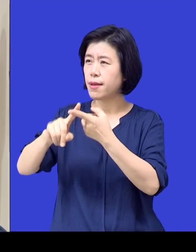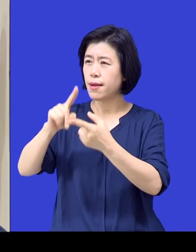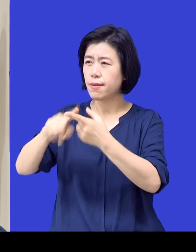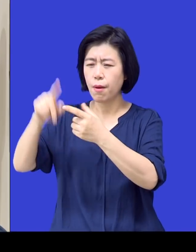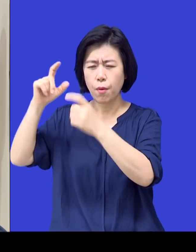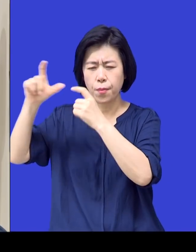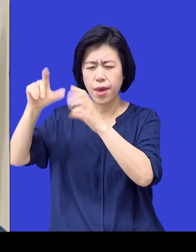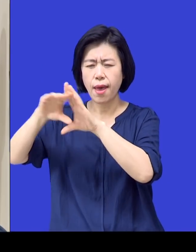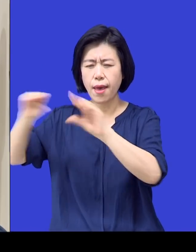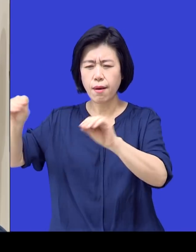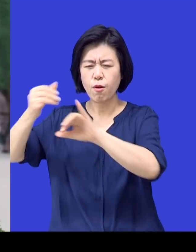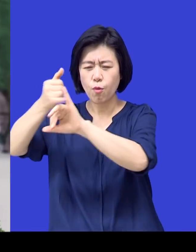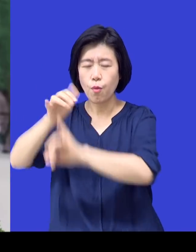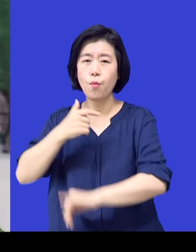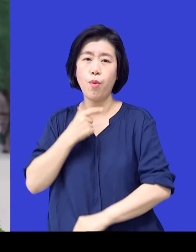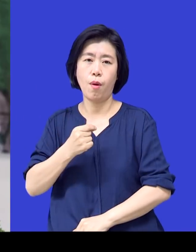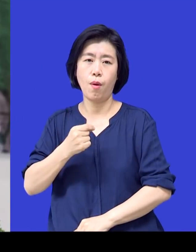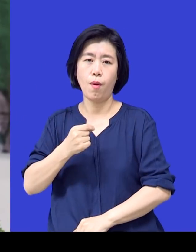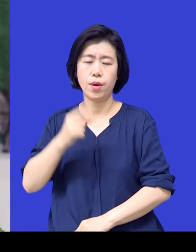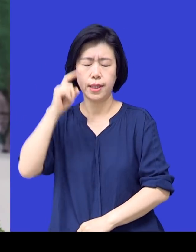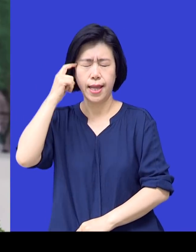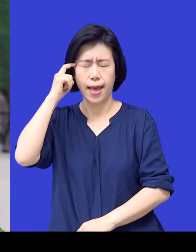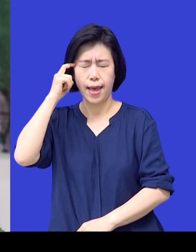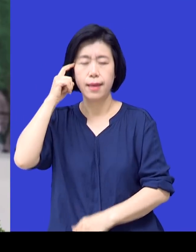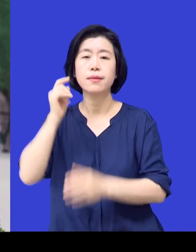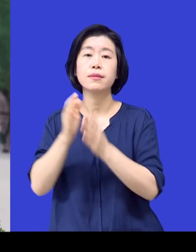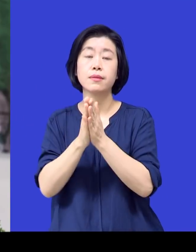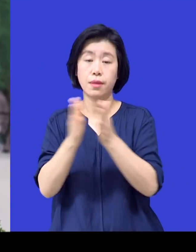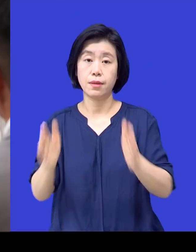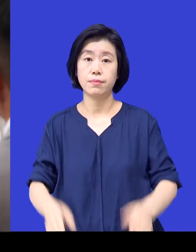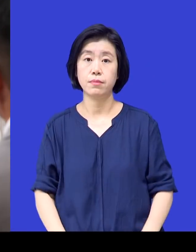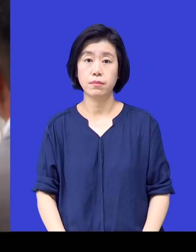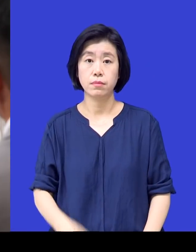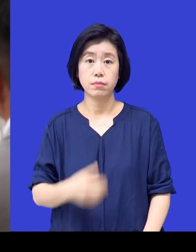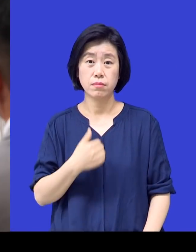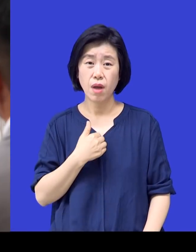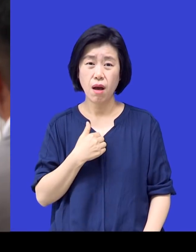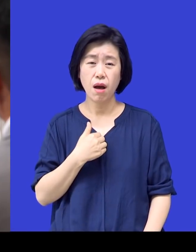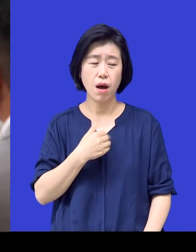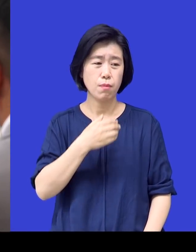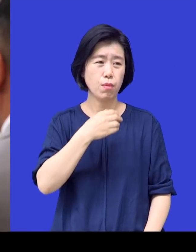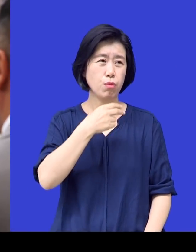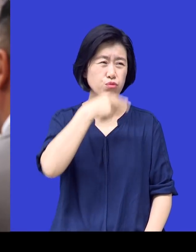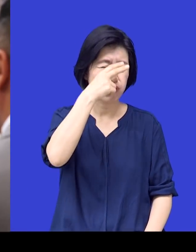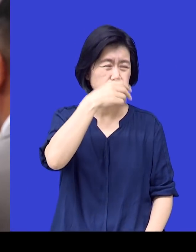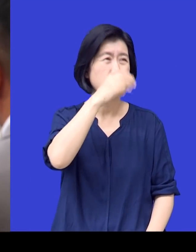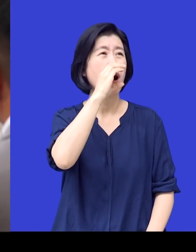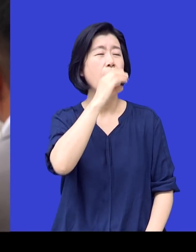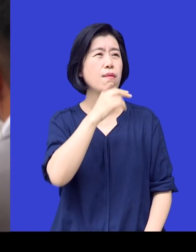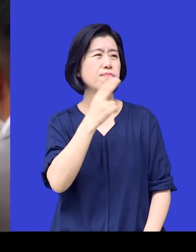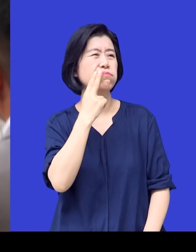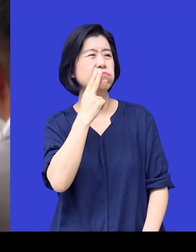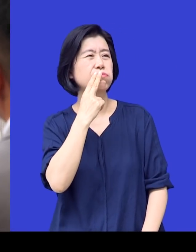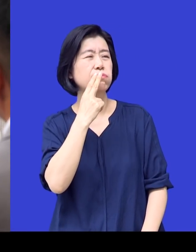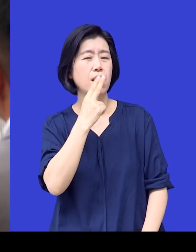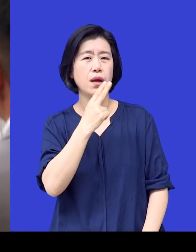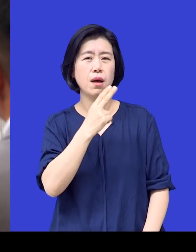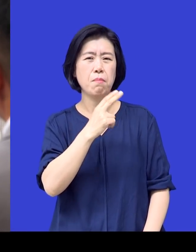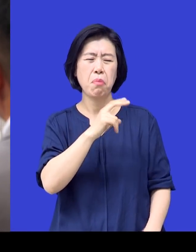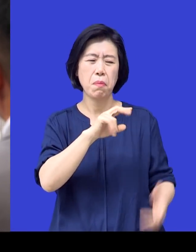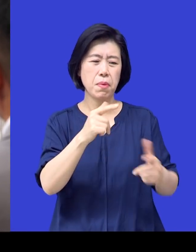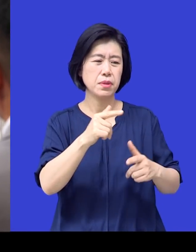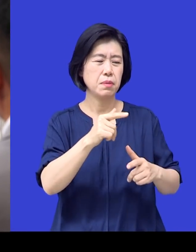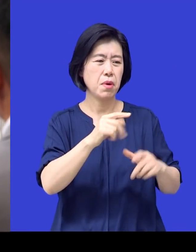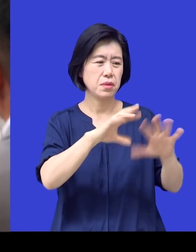계속 갖는데도 안 되는 거예요. 네. 그러니까 세상 쪽으로 갈 수도 없는 거예요. 제가 뭐 술, 담배를 했다든지 뭐 도덕적으로 무슨 바를